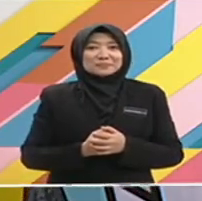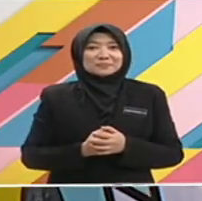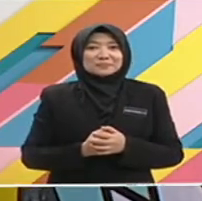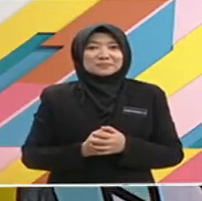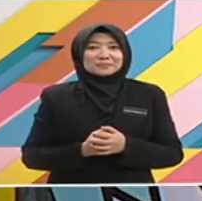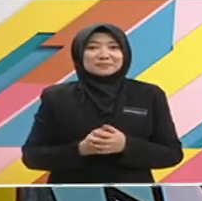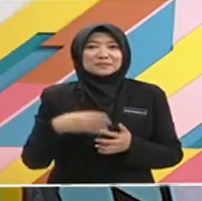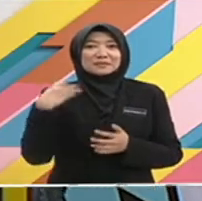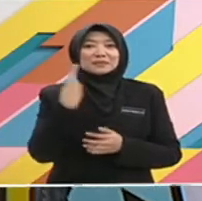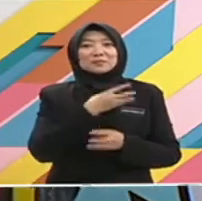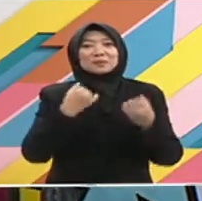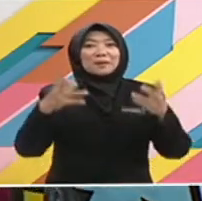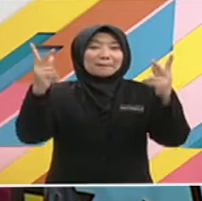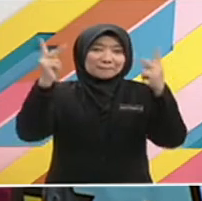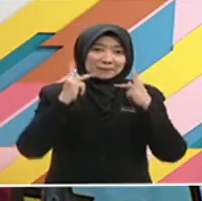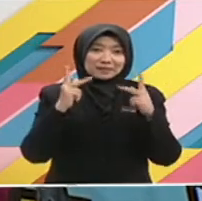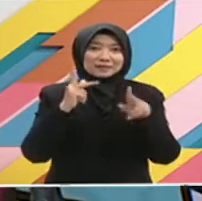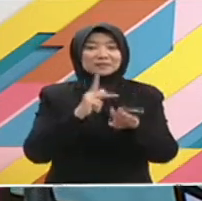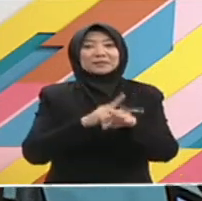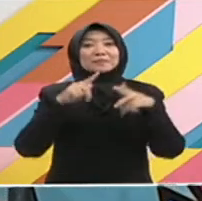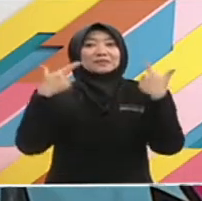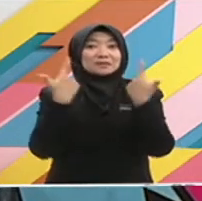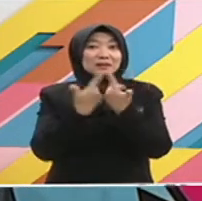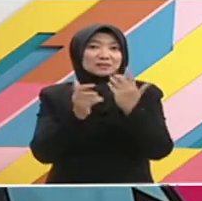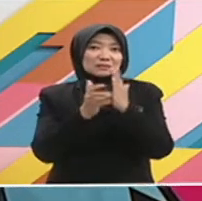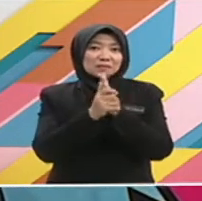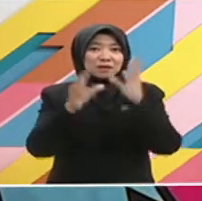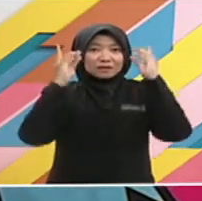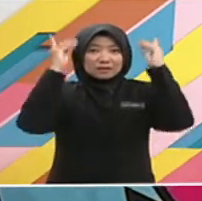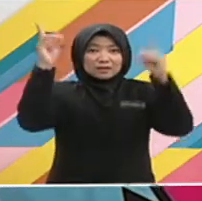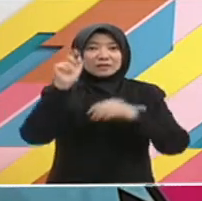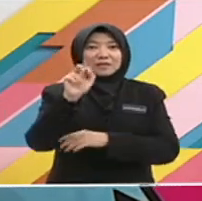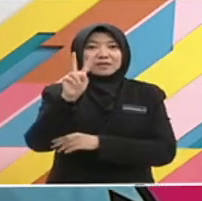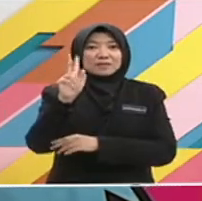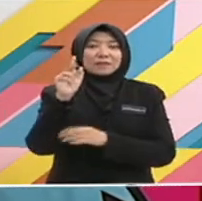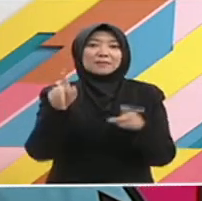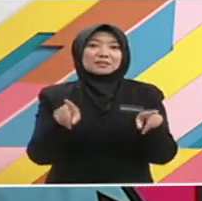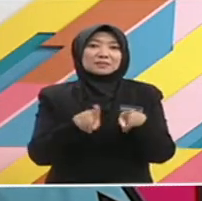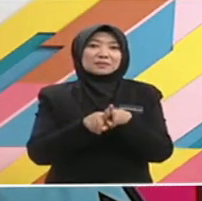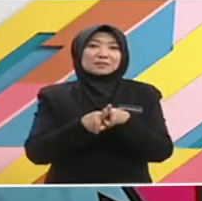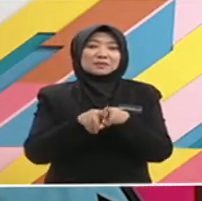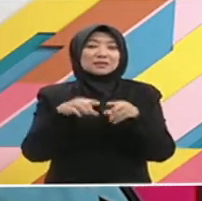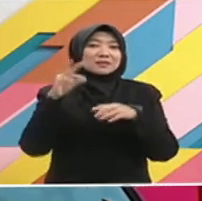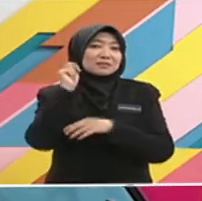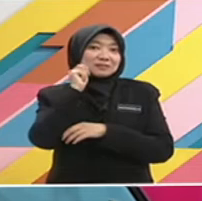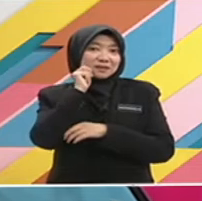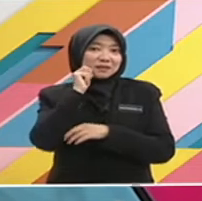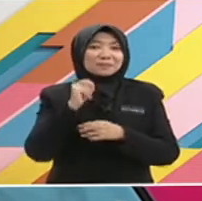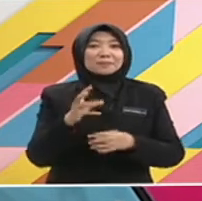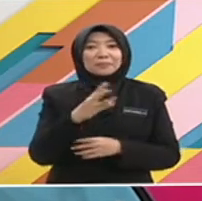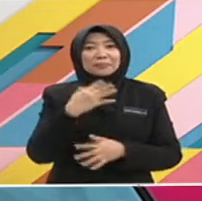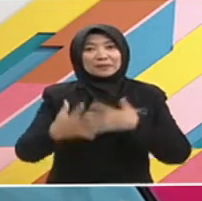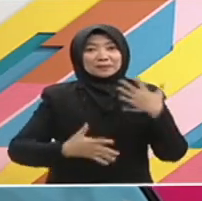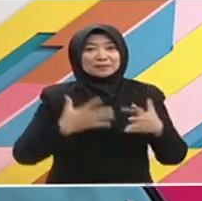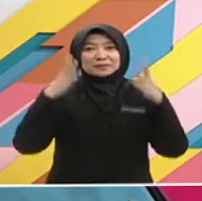Alamak, kita dah kembali ke kelas Mahir di Didik TV KPM bersama saya Nisa, Cikgu Nur Hayati dan guru bahasa isyarat